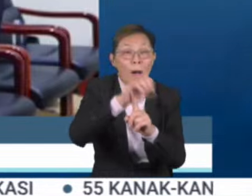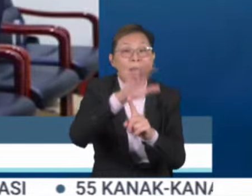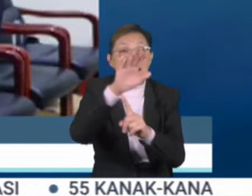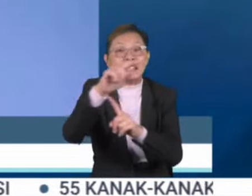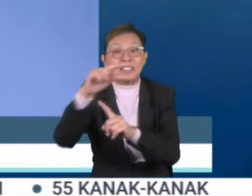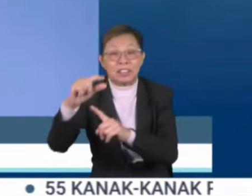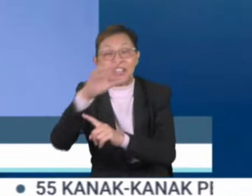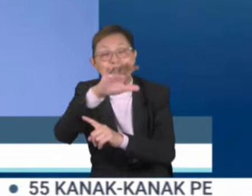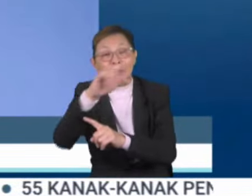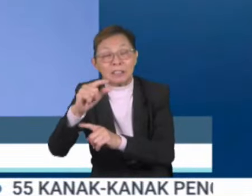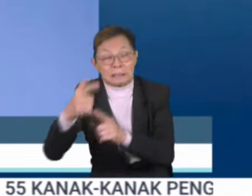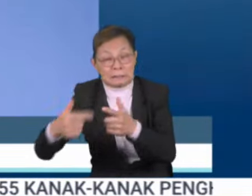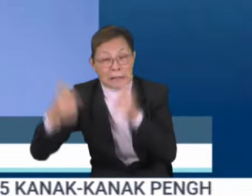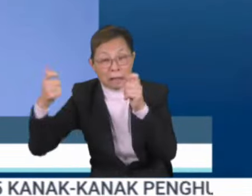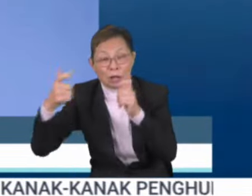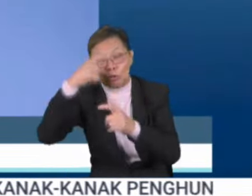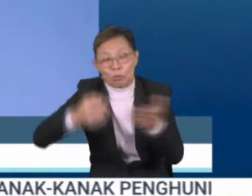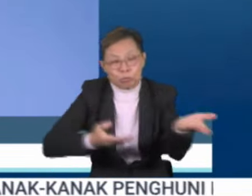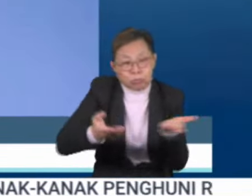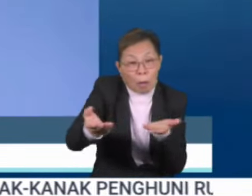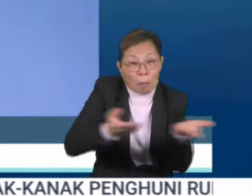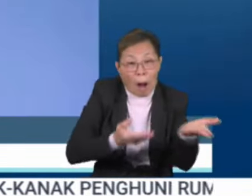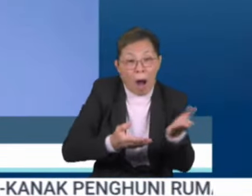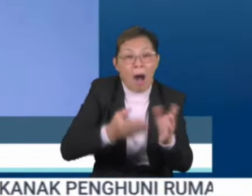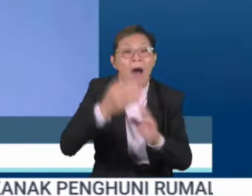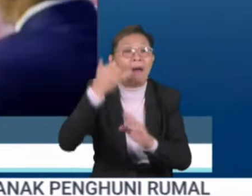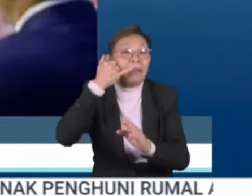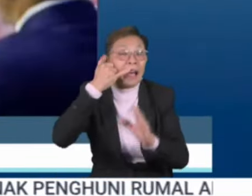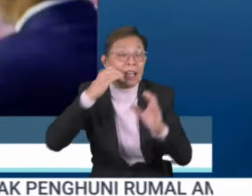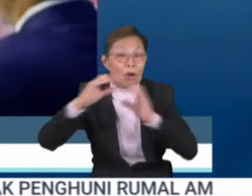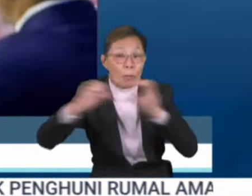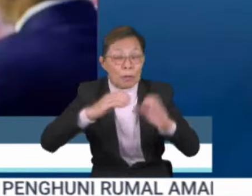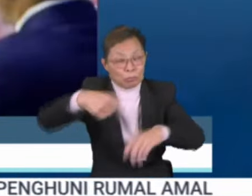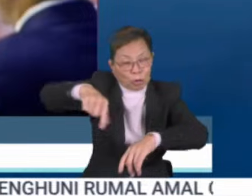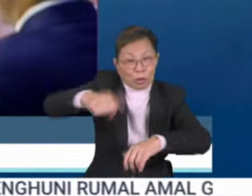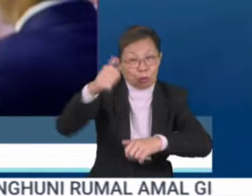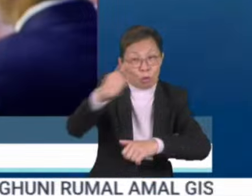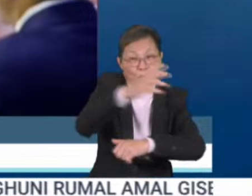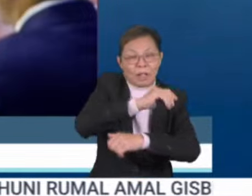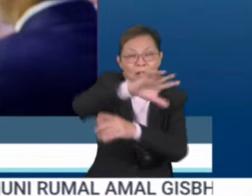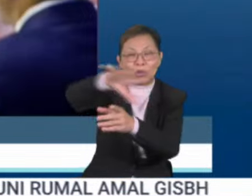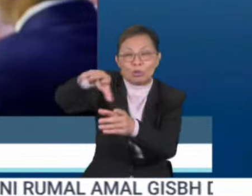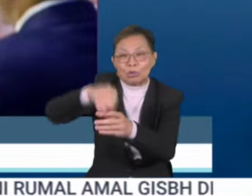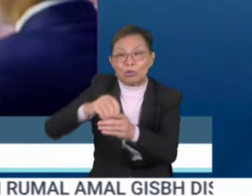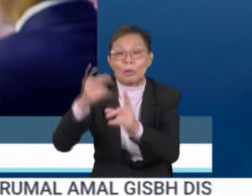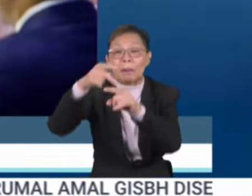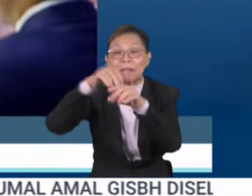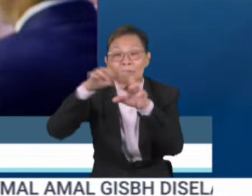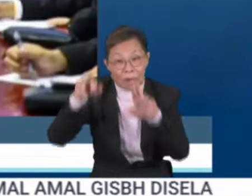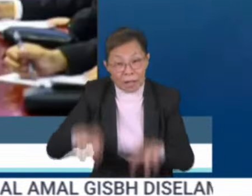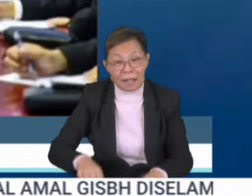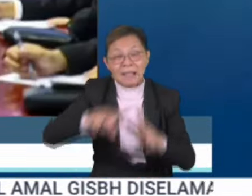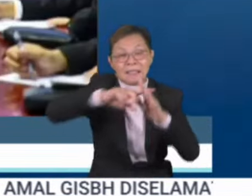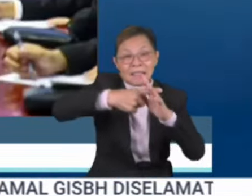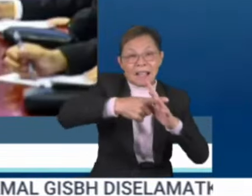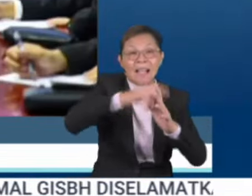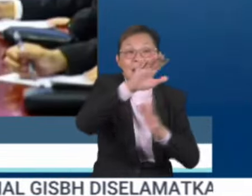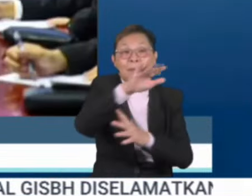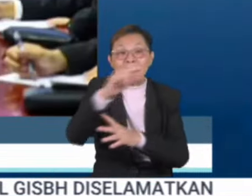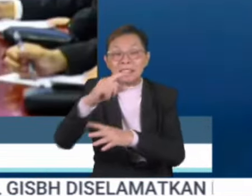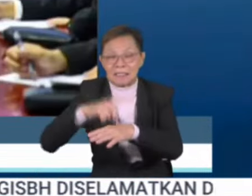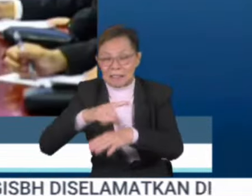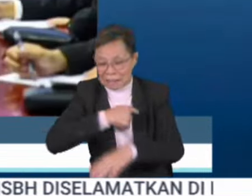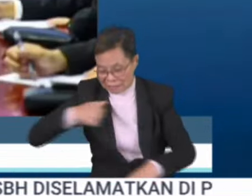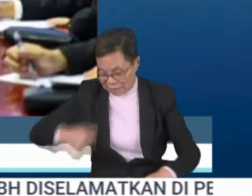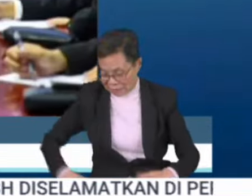5G bagi menyediakan perkhidmatan telekomunikasi yang berkualiti dan inklusif kepada rakyat. Pelaksanaan 5G di